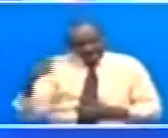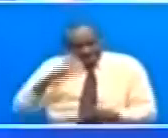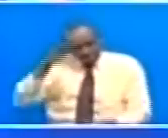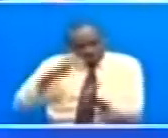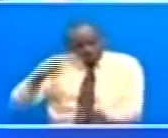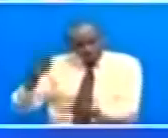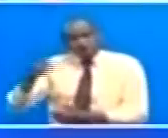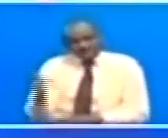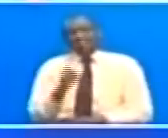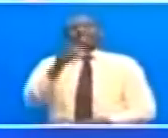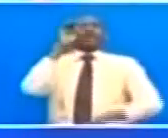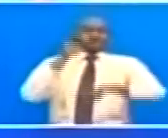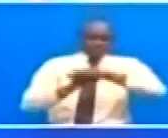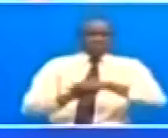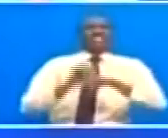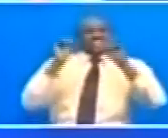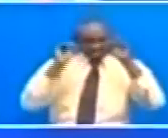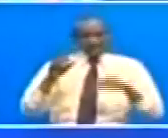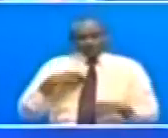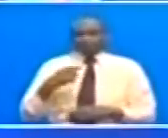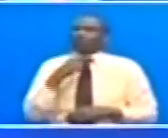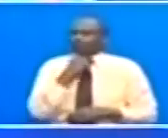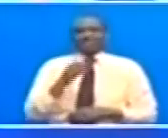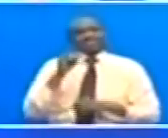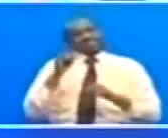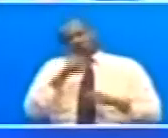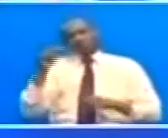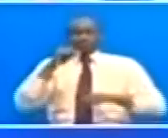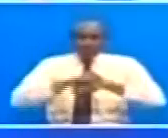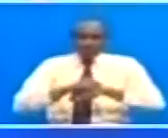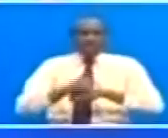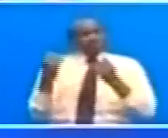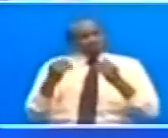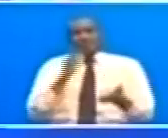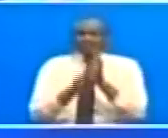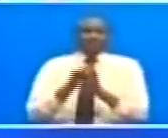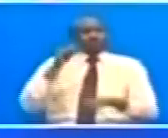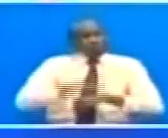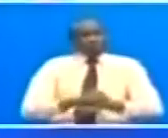mbaya, ni vizuri sana, kwa sababu walimu watoto waende shule. Hii Kenya bila watoto kuenda